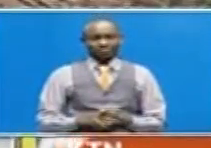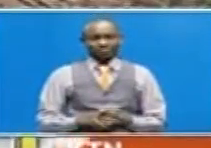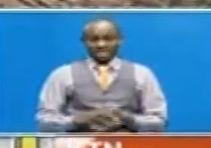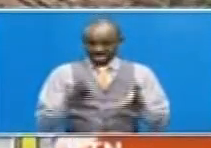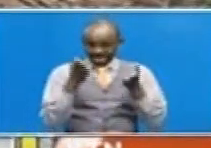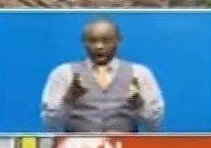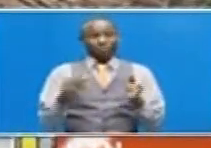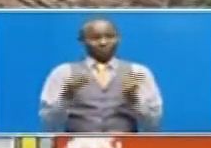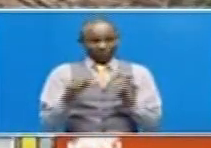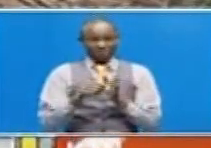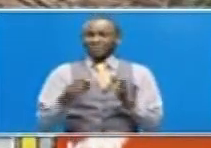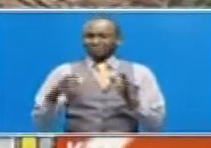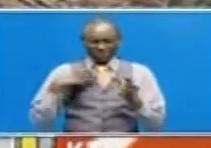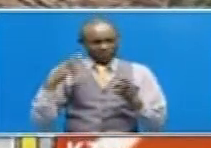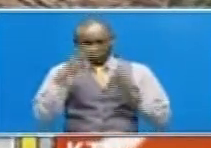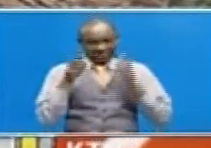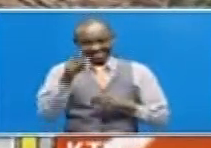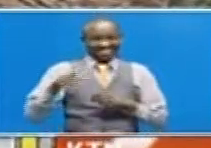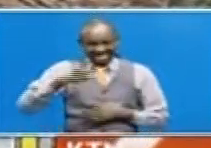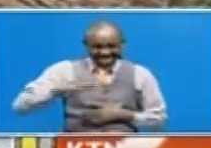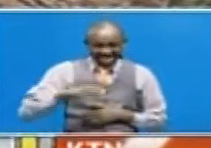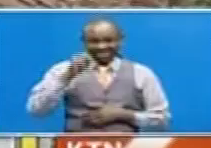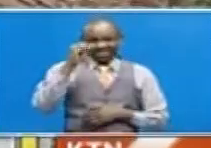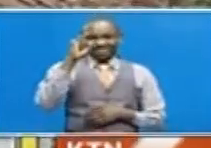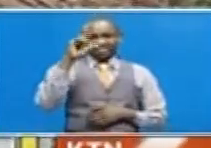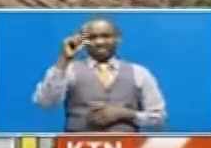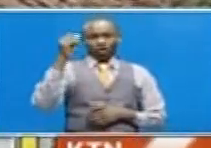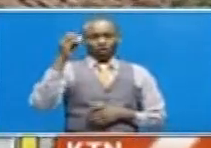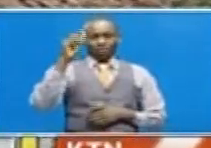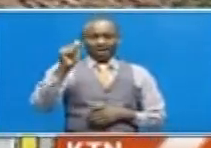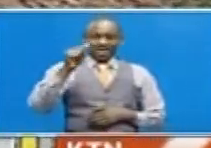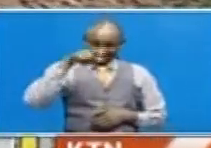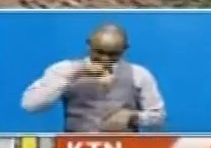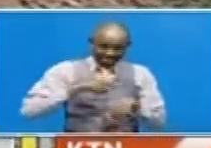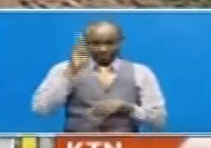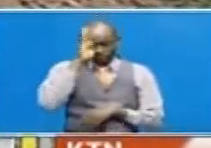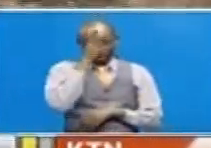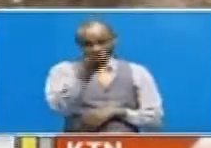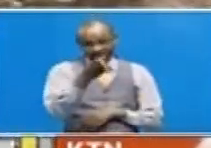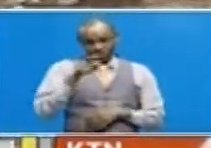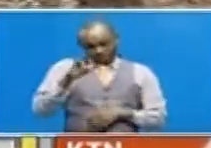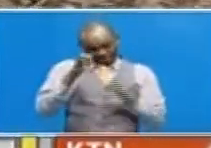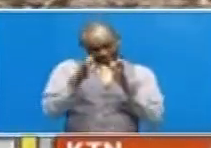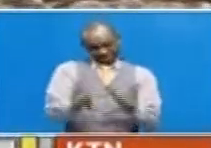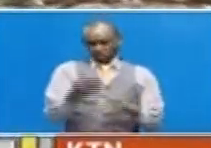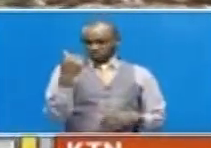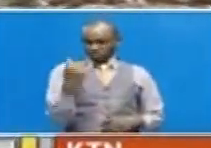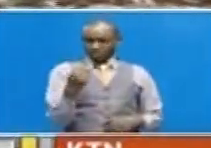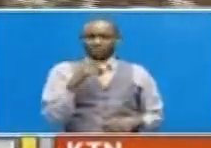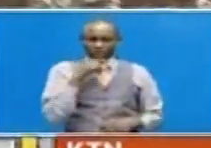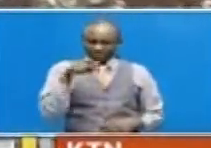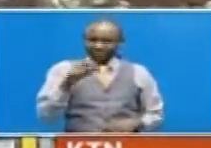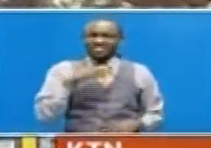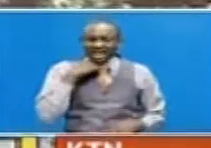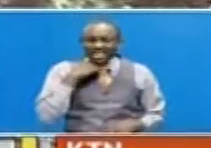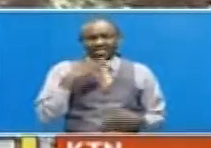Hali ya taharuki imetanda katika kijiji cha Siloba katika kaunti ya Bungoma baada ya mwili wa Derrick Wafula, kijana aliyefariki